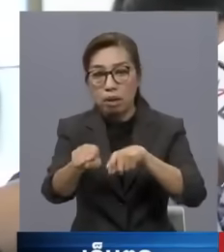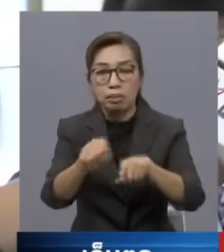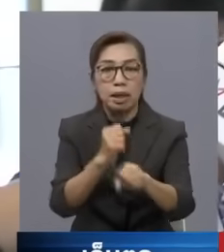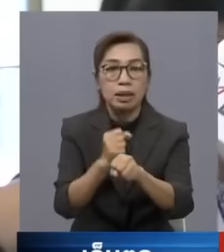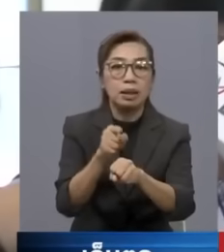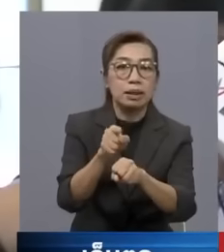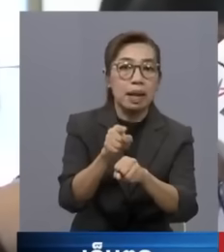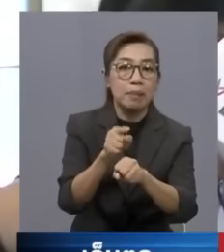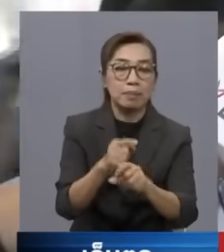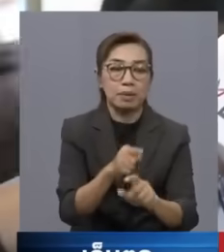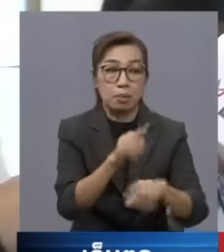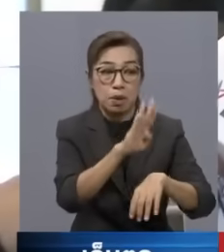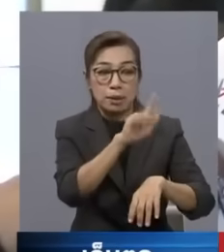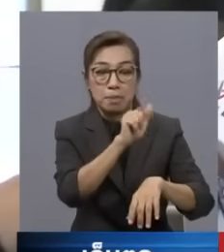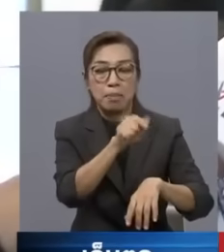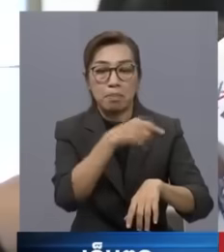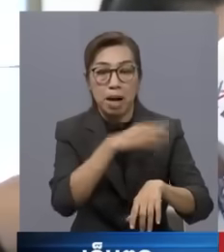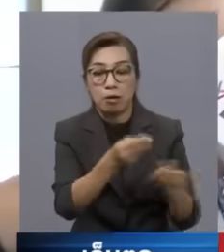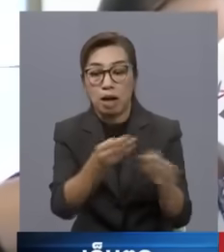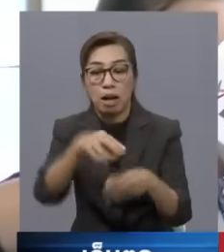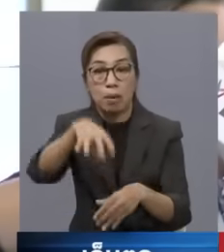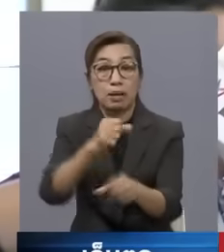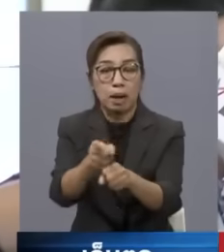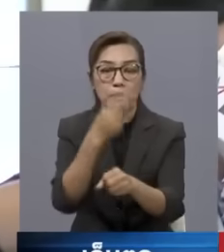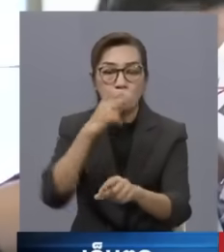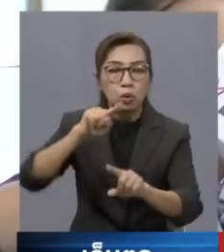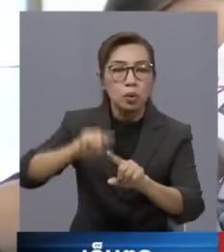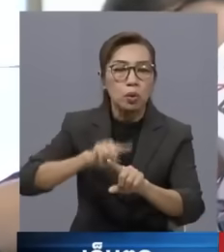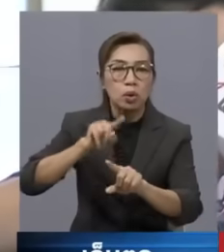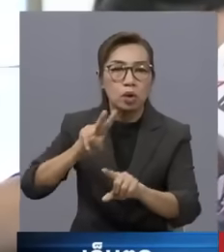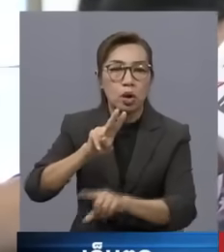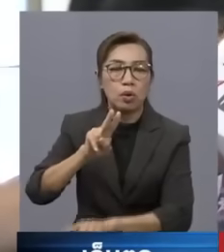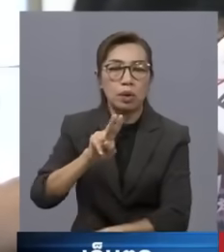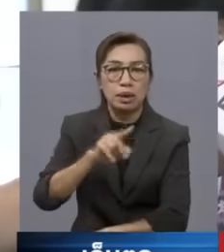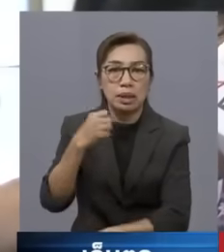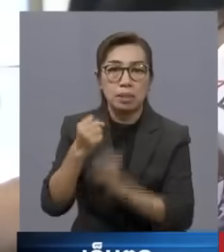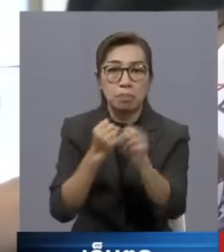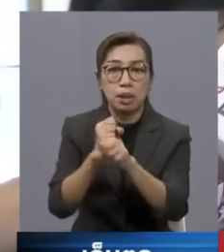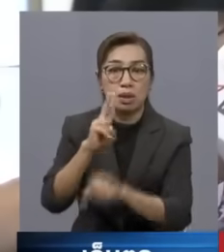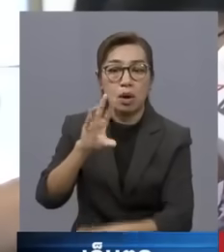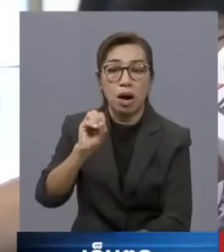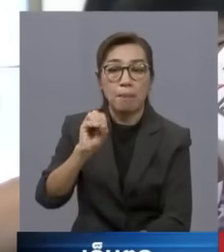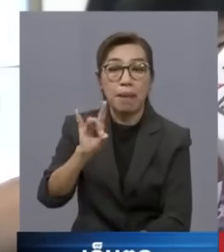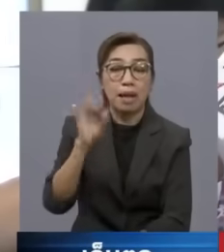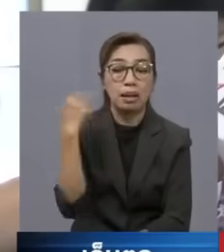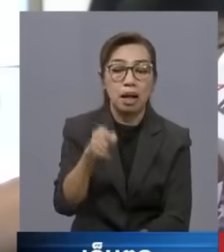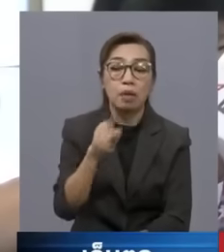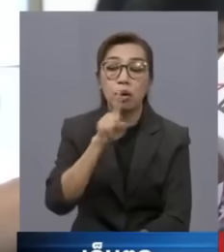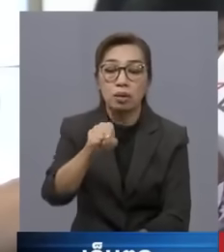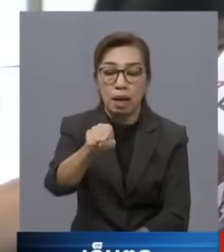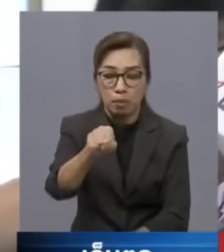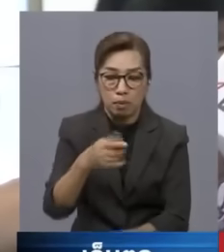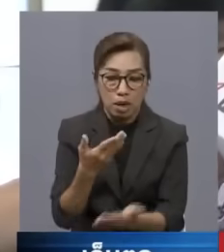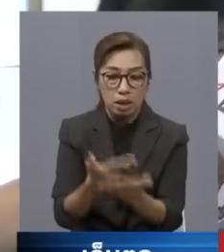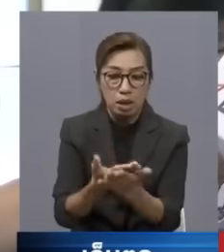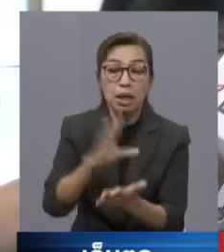บอกว่าให้ดูวันที่ 11กุมภาพันธ์ปี 58นะครับนอมินีได้เงินมาจากที่ไหนมาจากใครหรือคุณชูวิทย์บอกว่าให้เรียกผู้